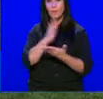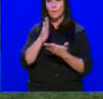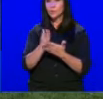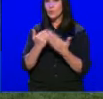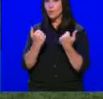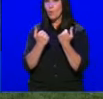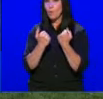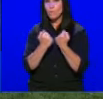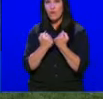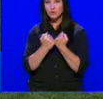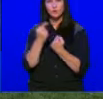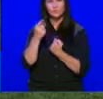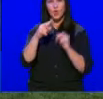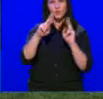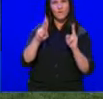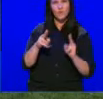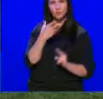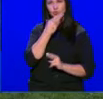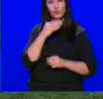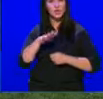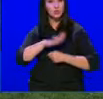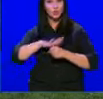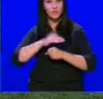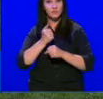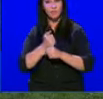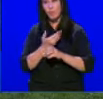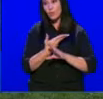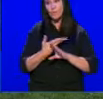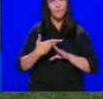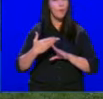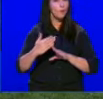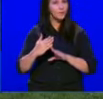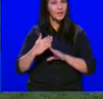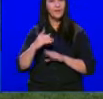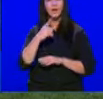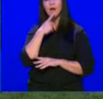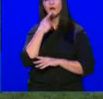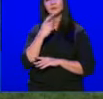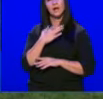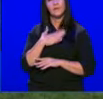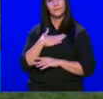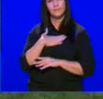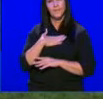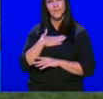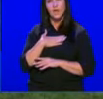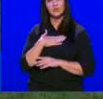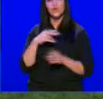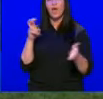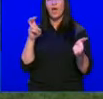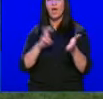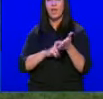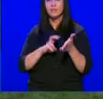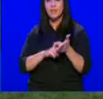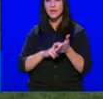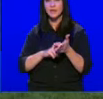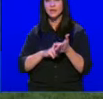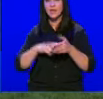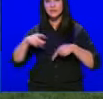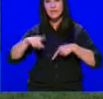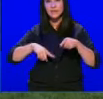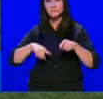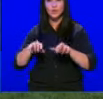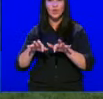място, този форум е чудесна основа да работим по-нататък за нашата енергийна,